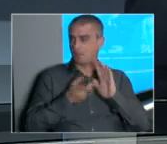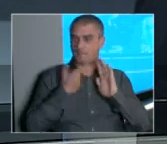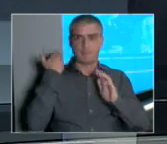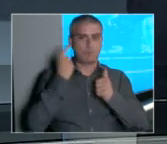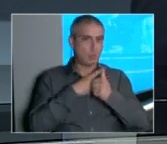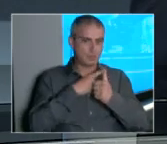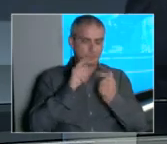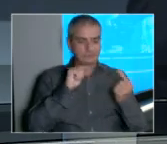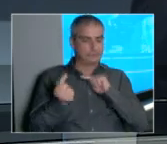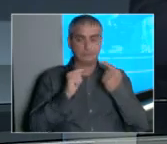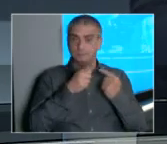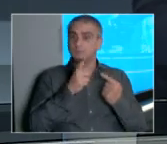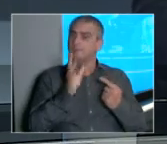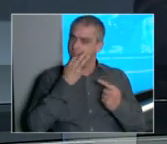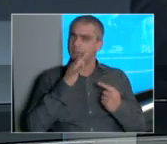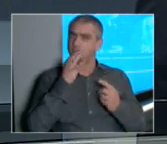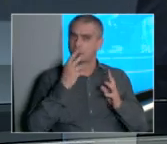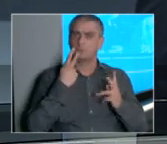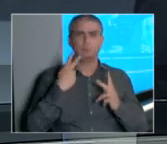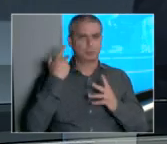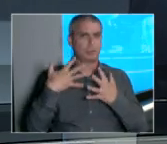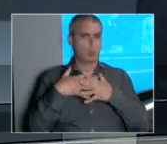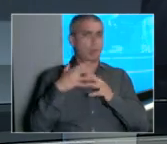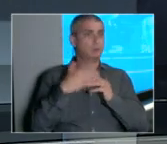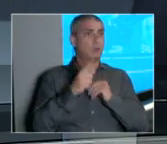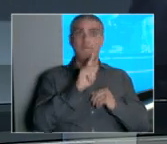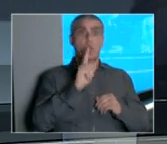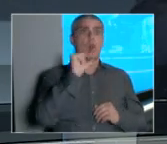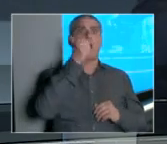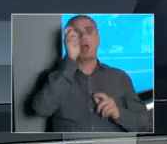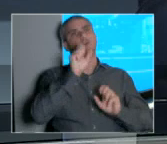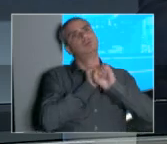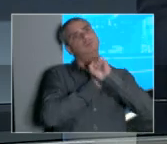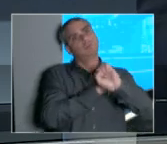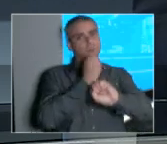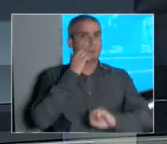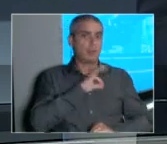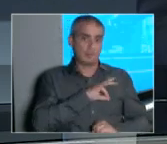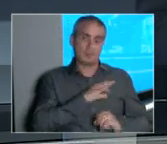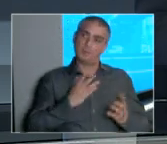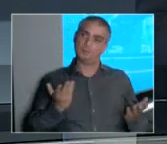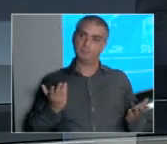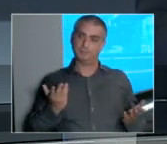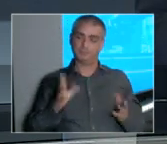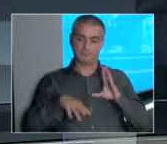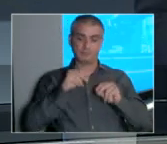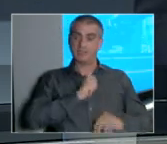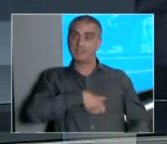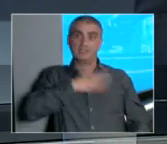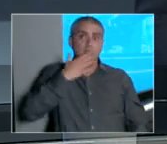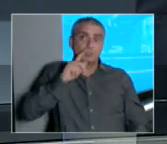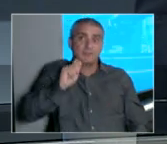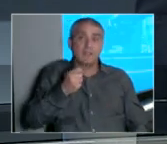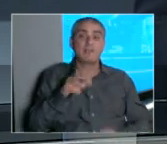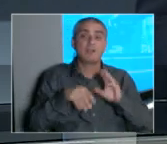הקודמת, הם התעמתו ביניהם כאן. למרות שהשתפרה במהלך הקואליציה האחרונה. אבל עדיין הוא לא היה מהאנשים שהיו חסידים שלו מקרב החרדים. נכון, בבחירות לעיריית ירושלים,